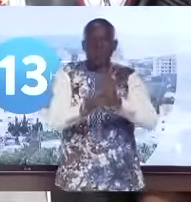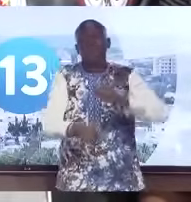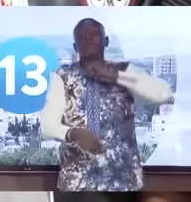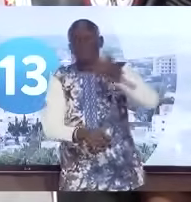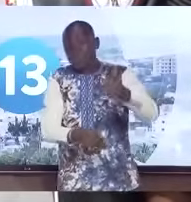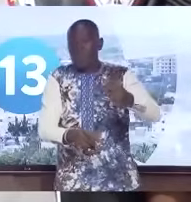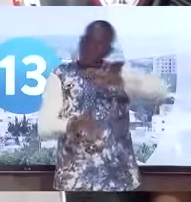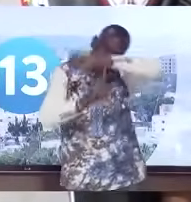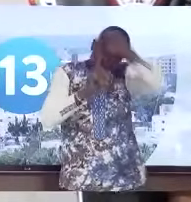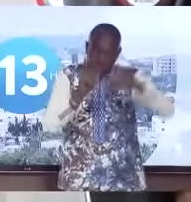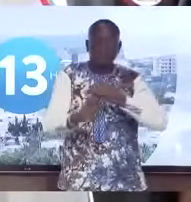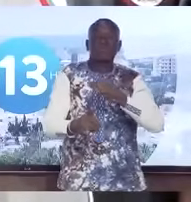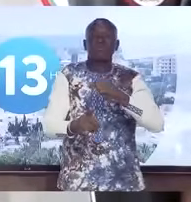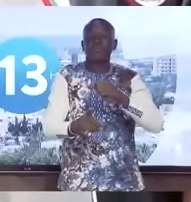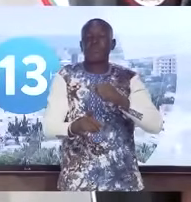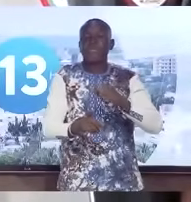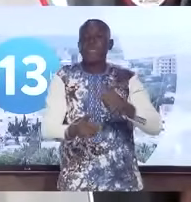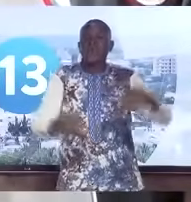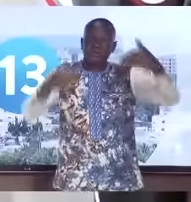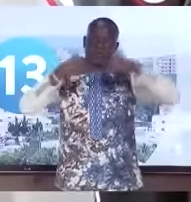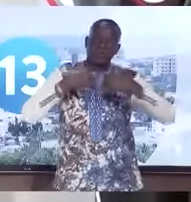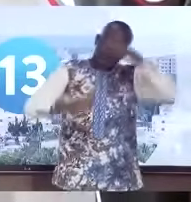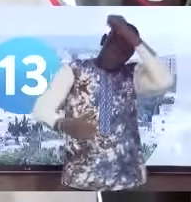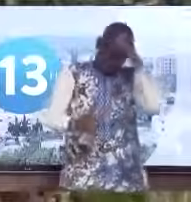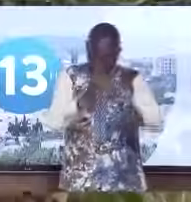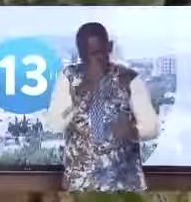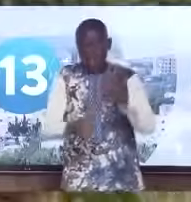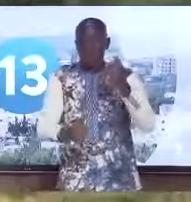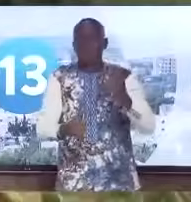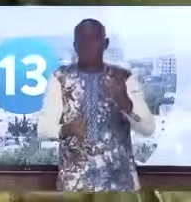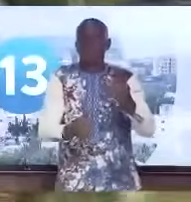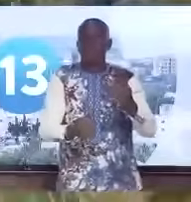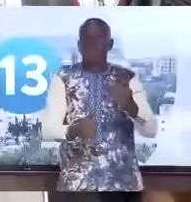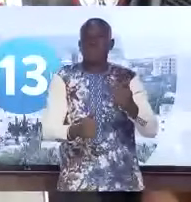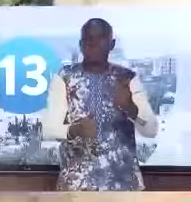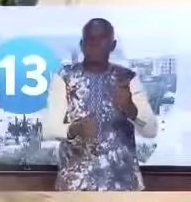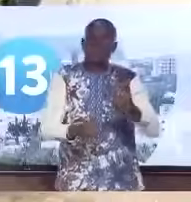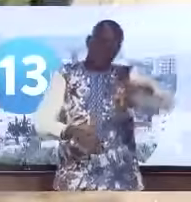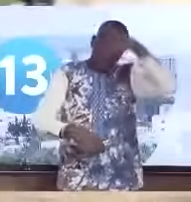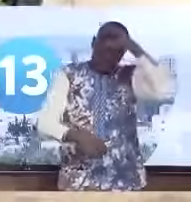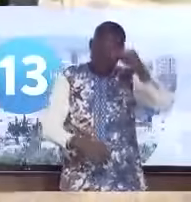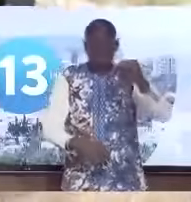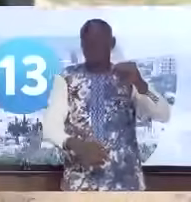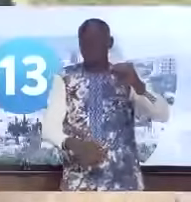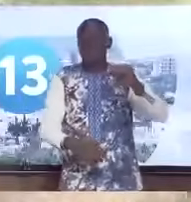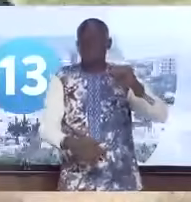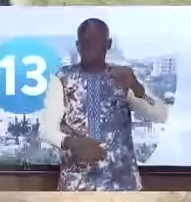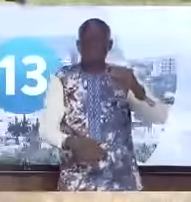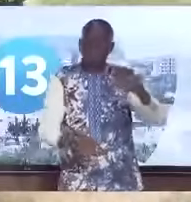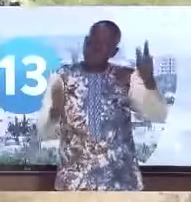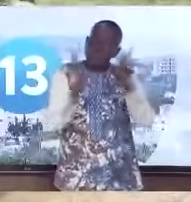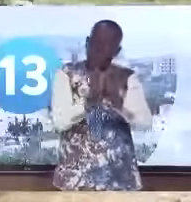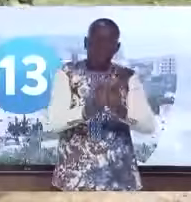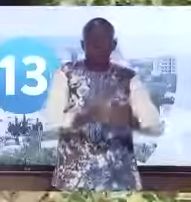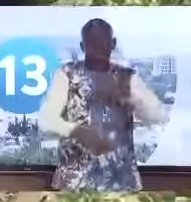notre environnement, il y aura des effets très très pervers même sur la survie de l'humanité. Le personnel du Conseil